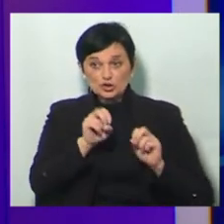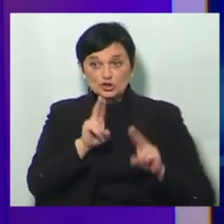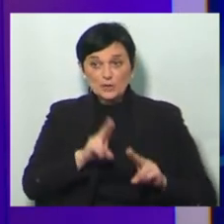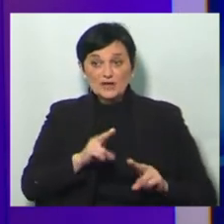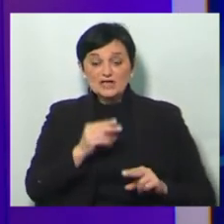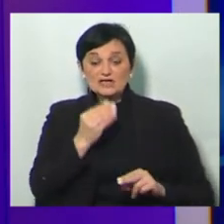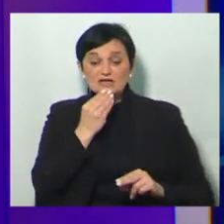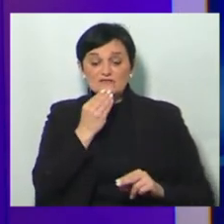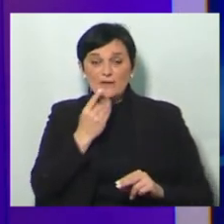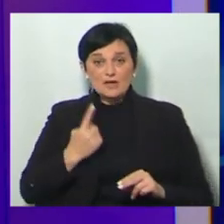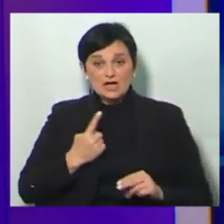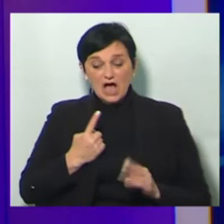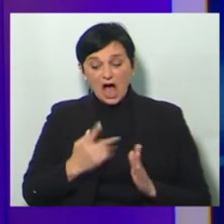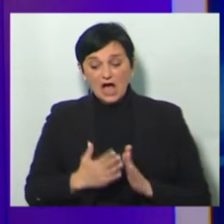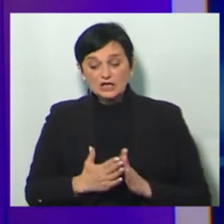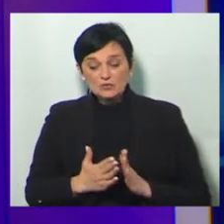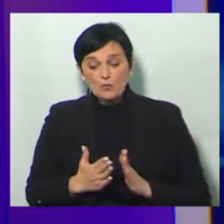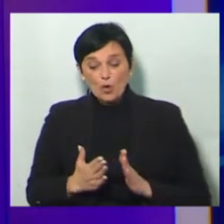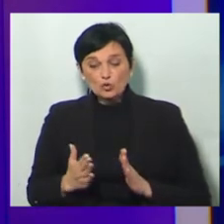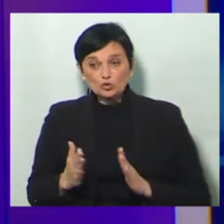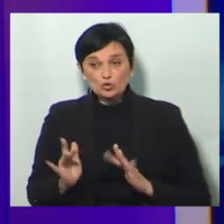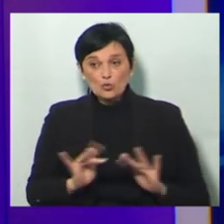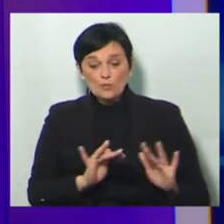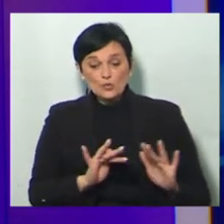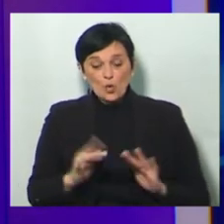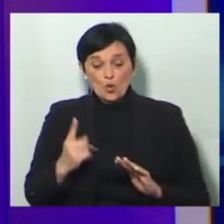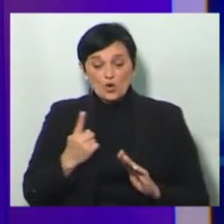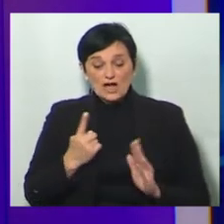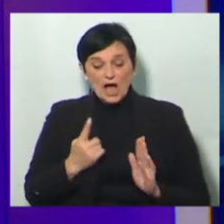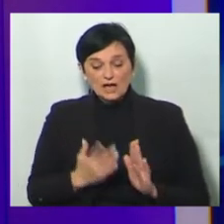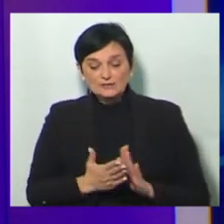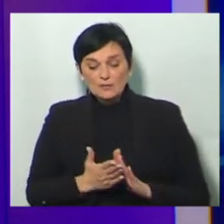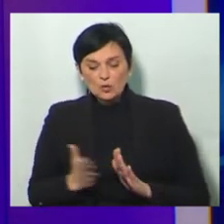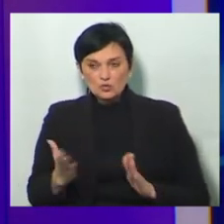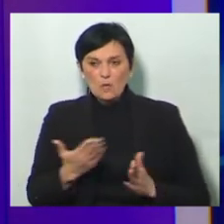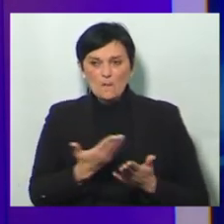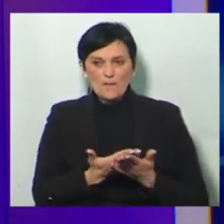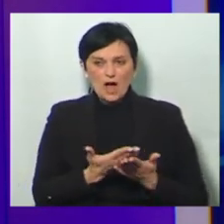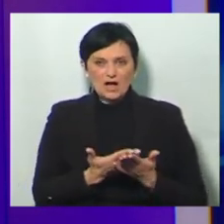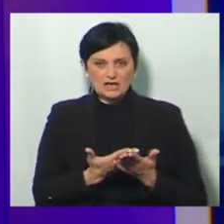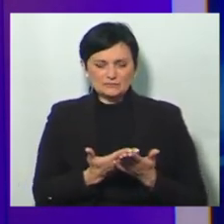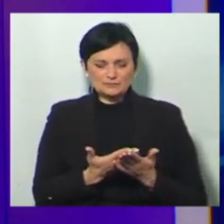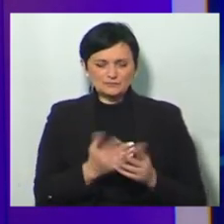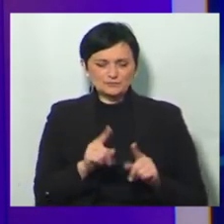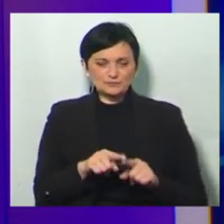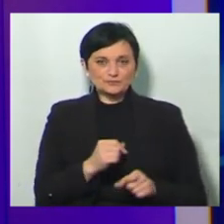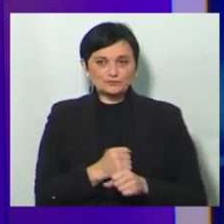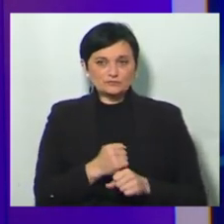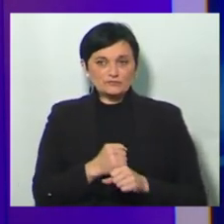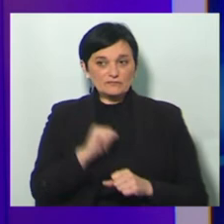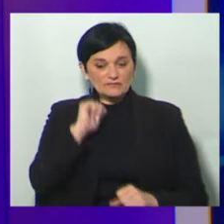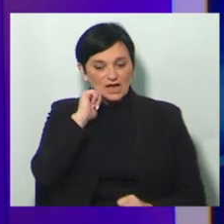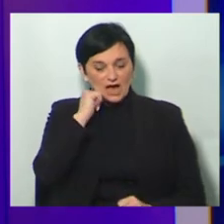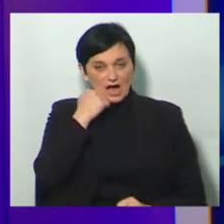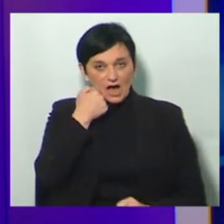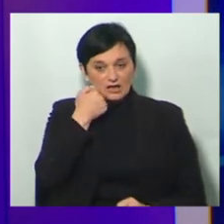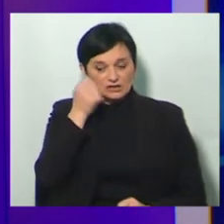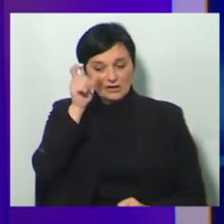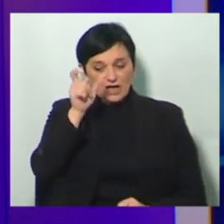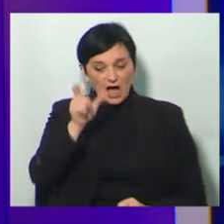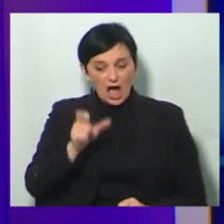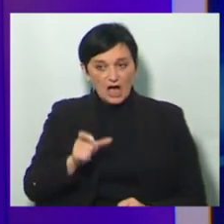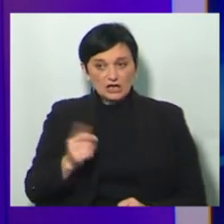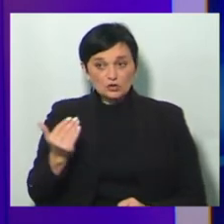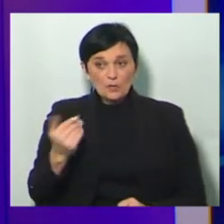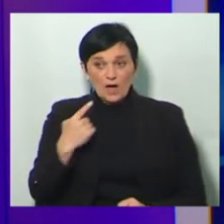კვების განმარტოვებისკენ, კვების პროცესში განმარტოვებისკენ, ისევე როგორც მაგალითად ამას გააკეთებდა ხანდაზმული ადამიანი,